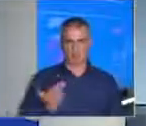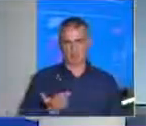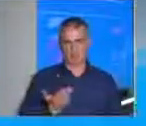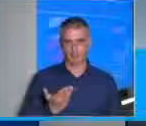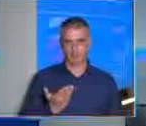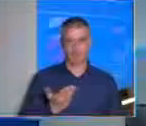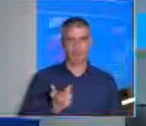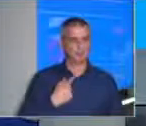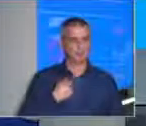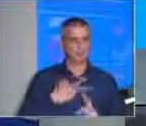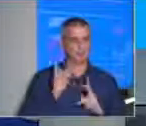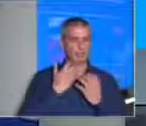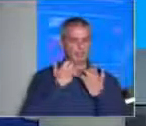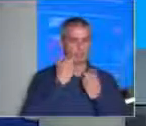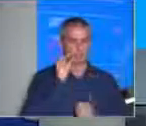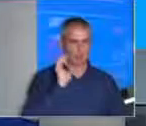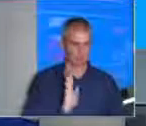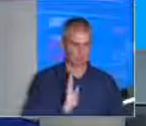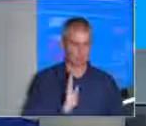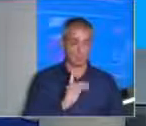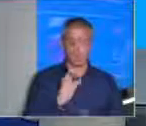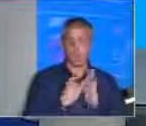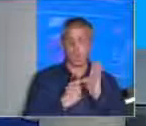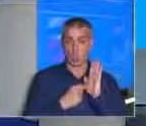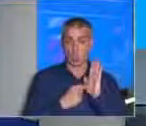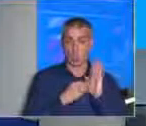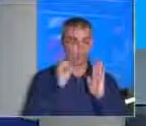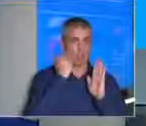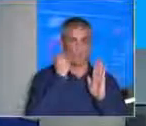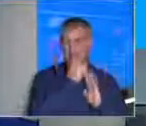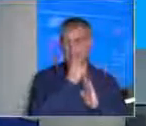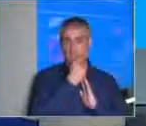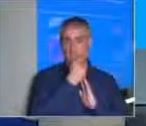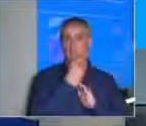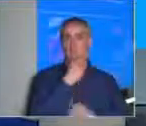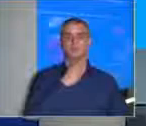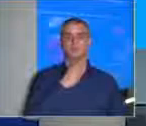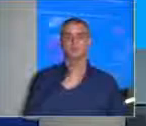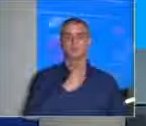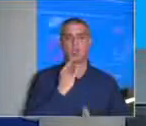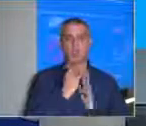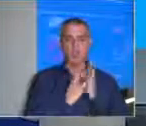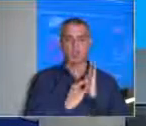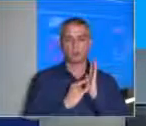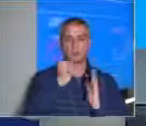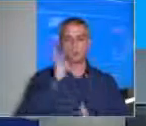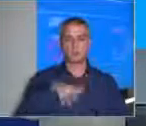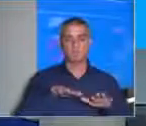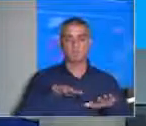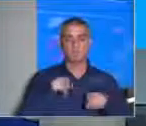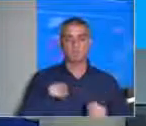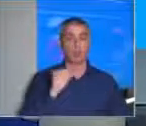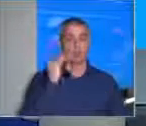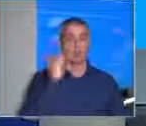Rak צריך פה הסבר קטן, החוק הזה האמריקאי זה חוק שמחייב את